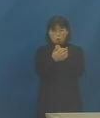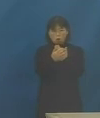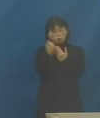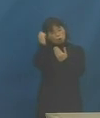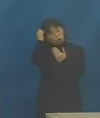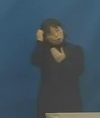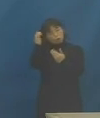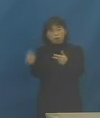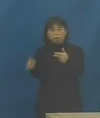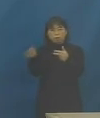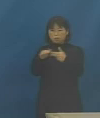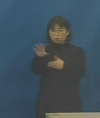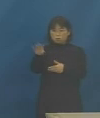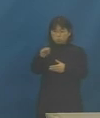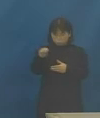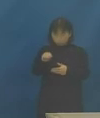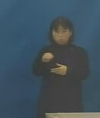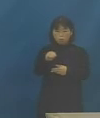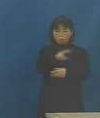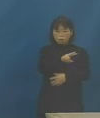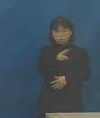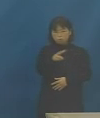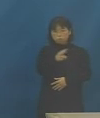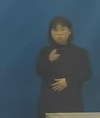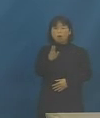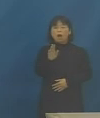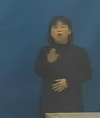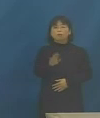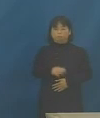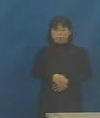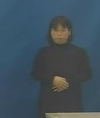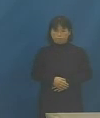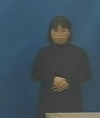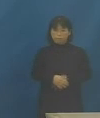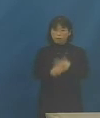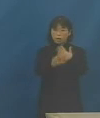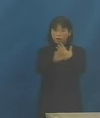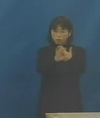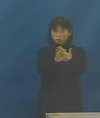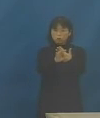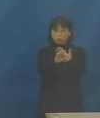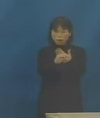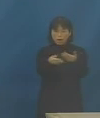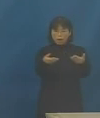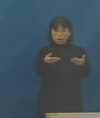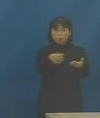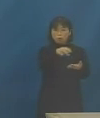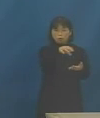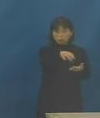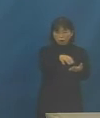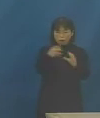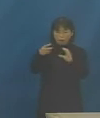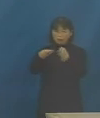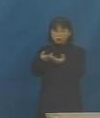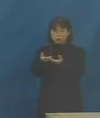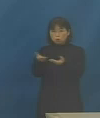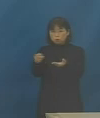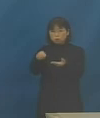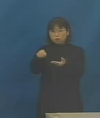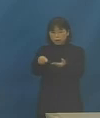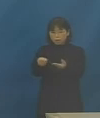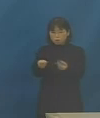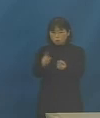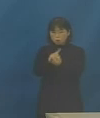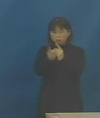に今を移行してますし事例としてはですね職場だとか飲食そういう場面の接触で